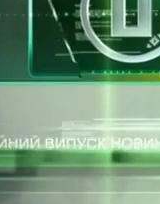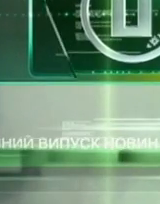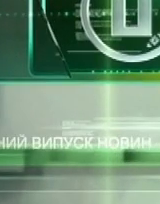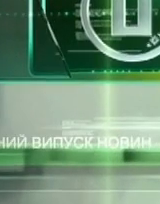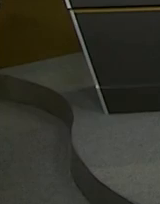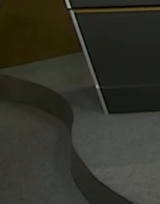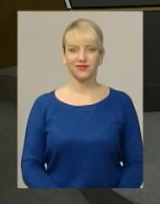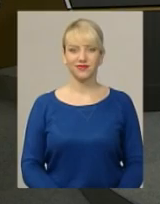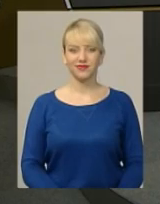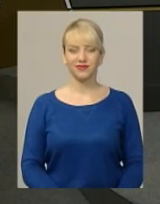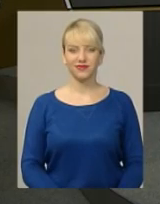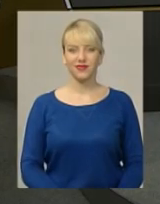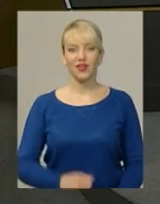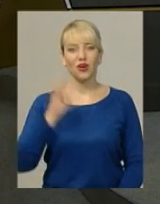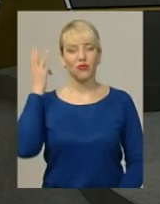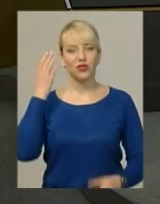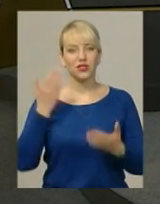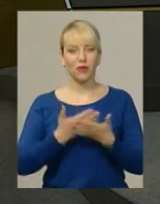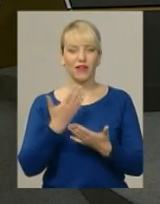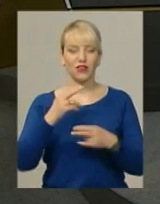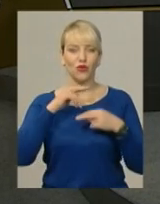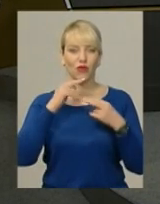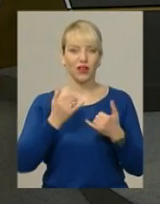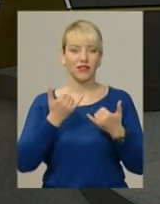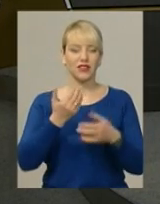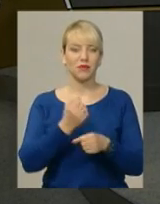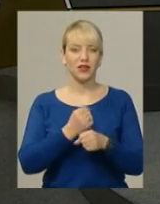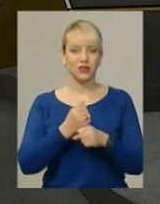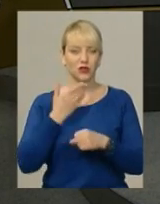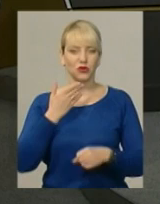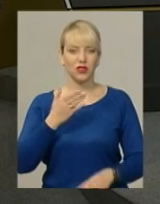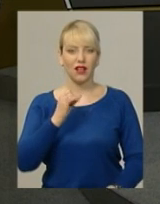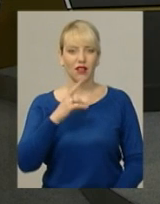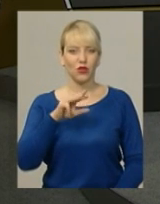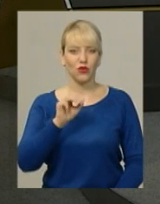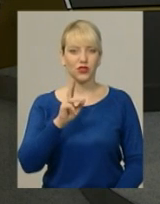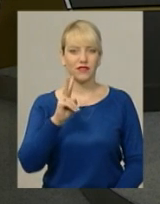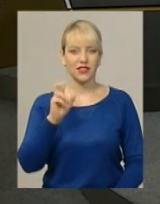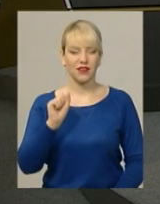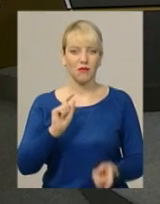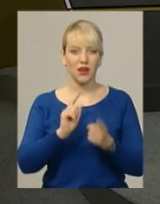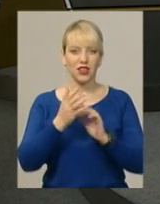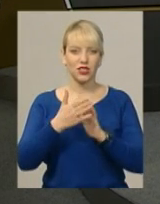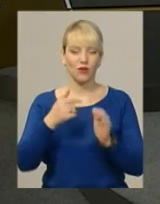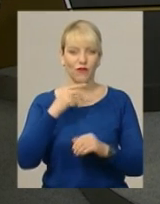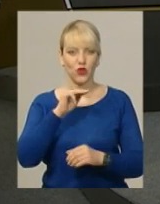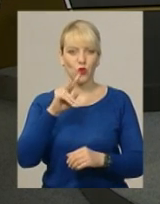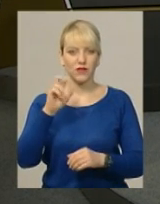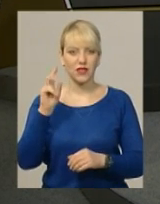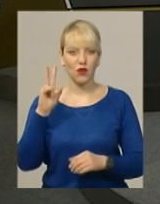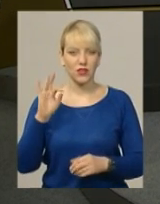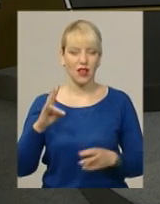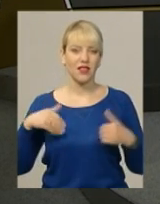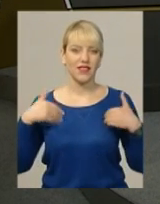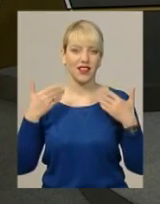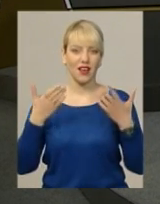Музика Подільська панорама, до вашої уваги. В студії працюють ведуча Ярослава Антошевська, перекладач на жестову мову Оксана Фіновська.